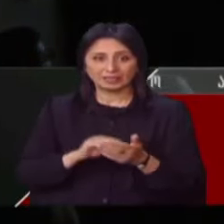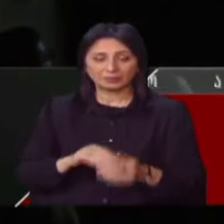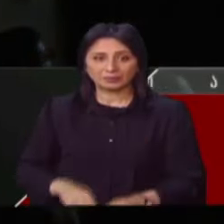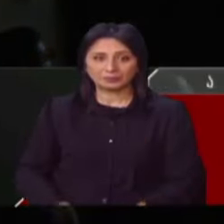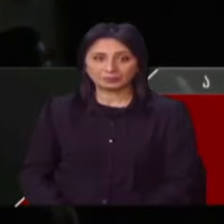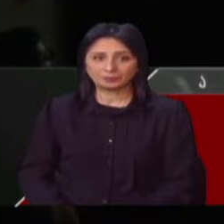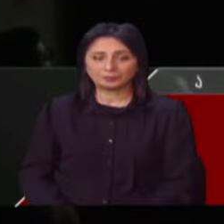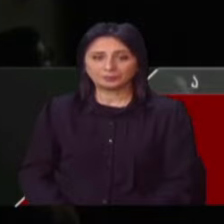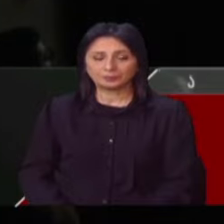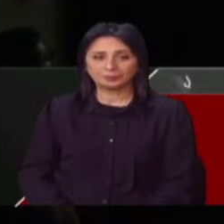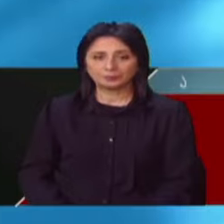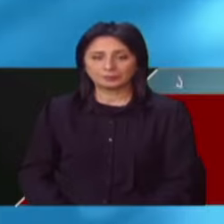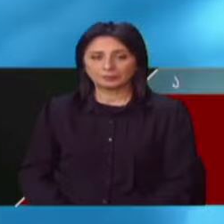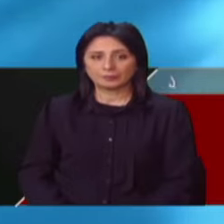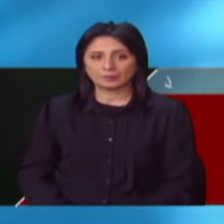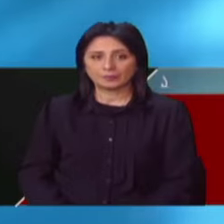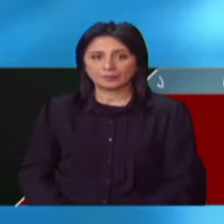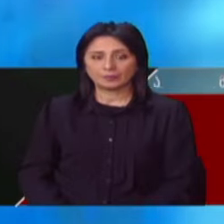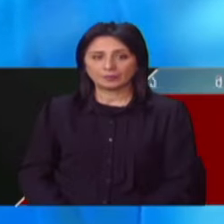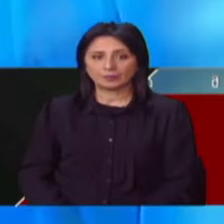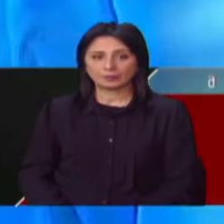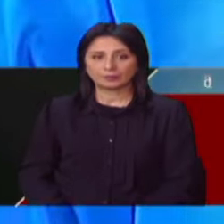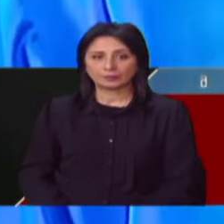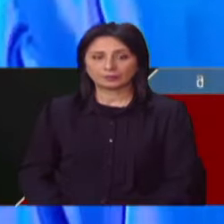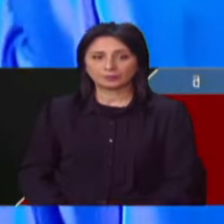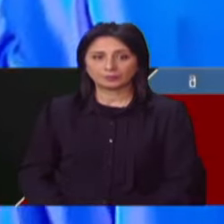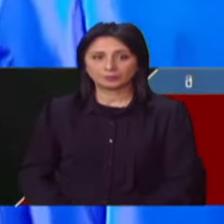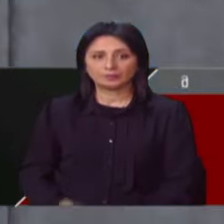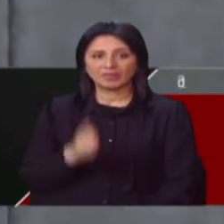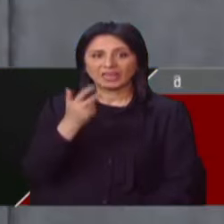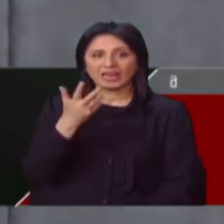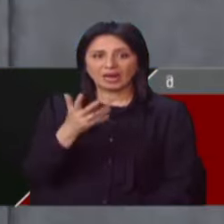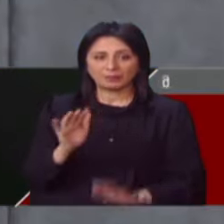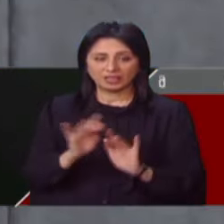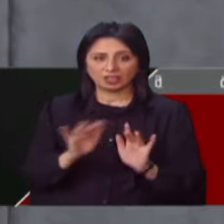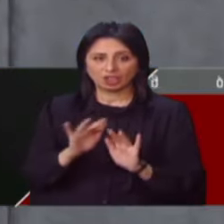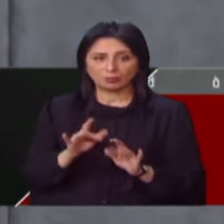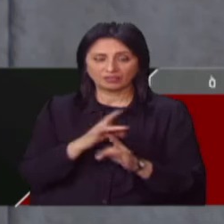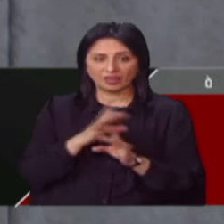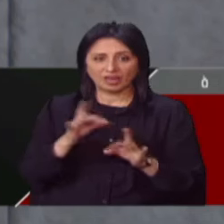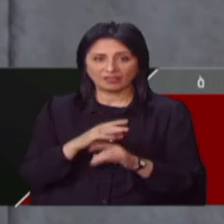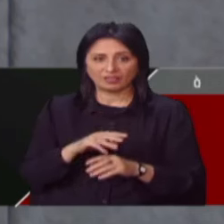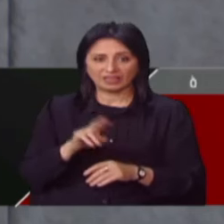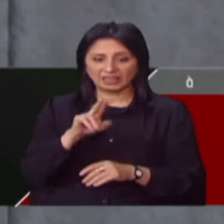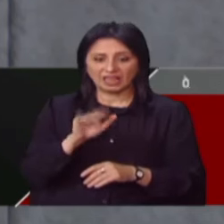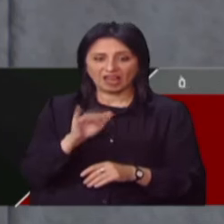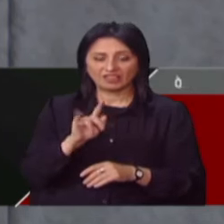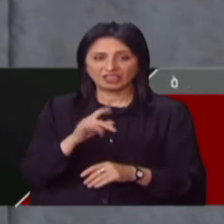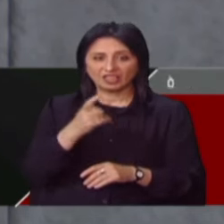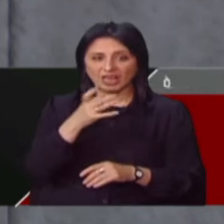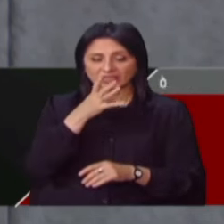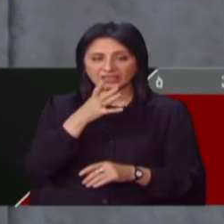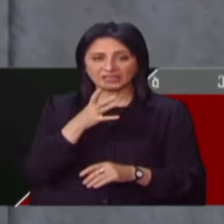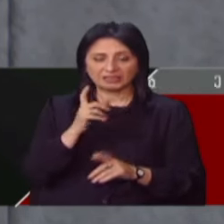ღრმად ვარ დარწმუნებული და ეს არის როგორც რამდენიმე ღონისძიებით აღნიშნეთ მერი დავითაშვილის 100